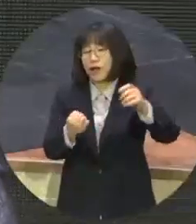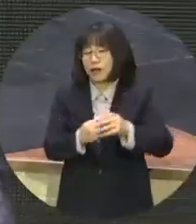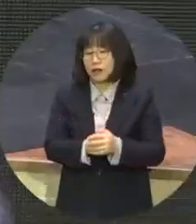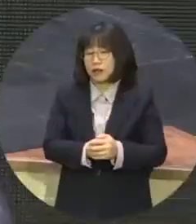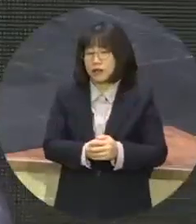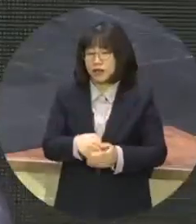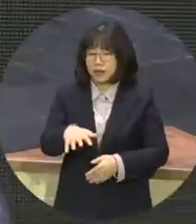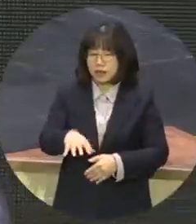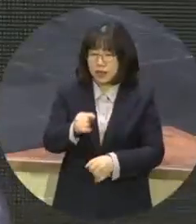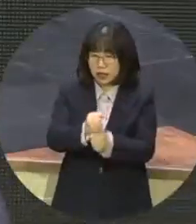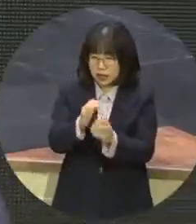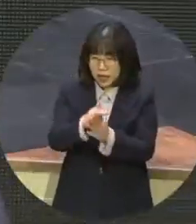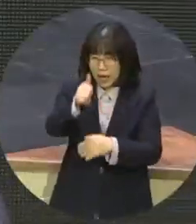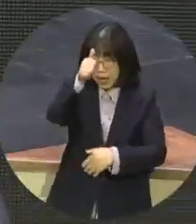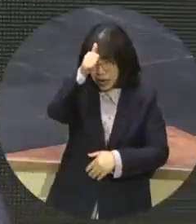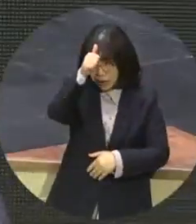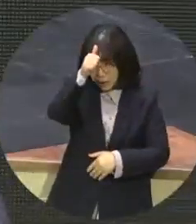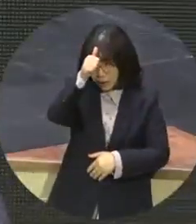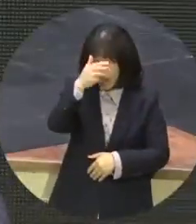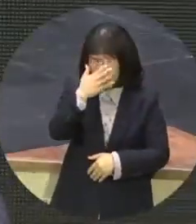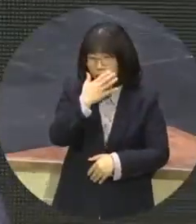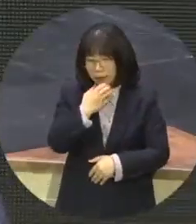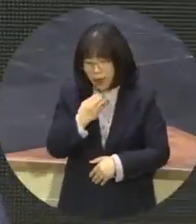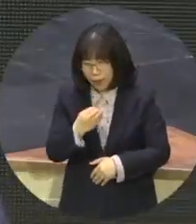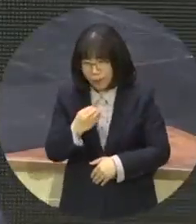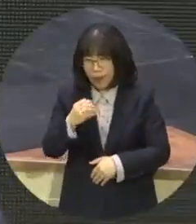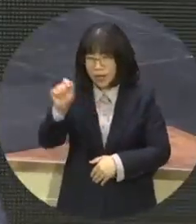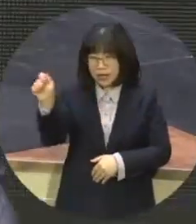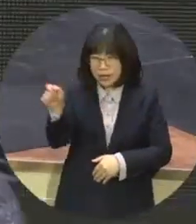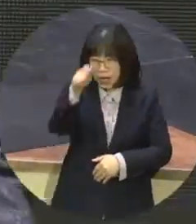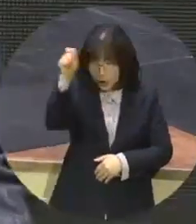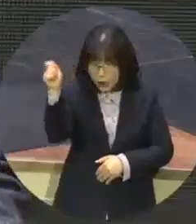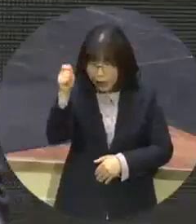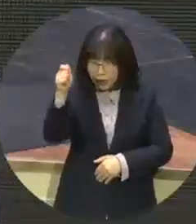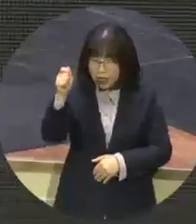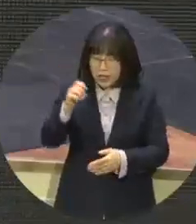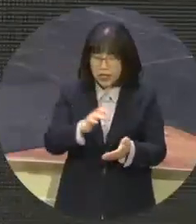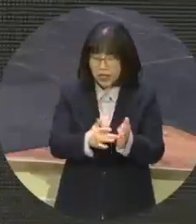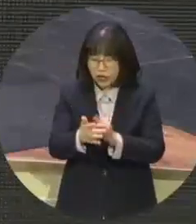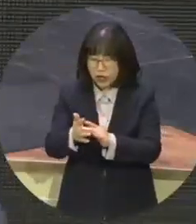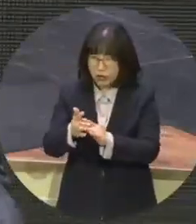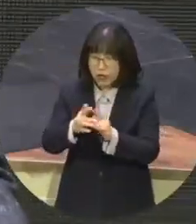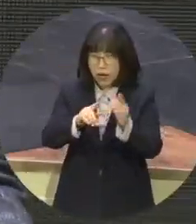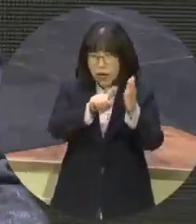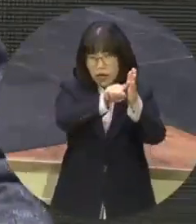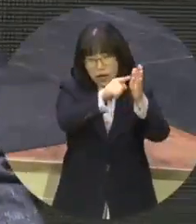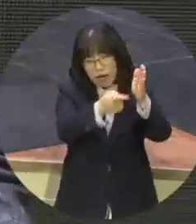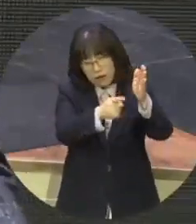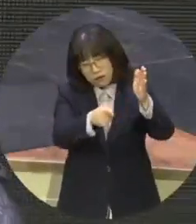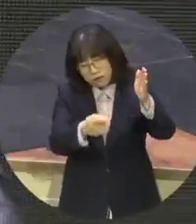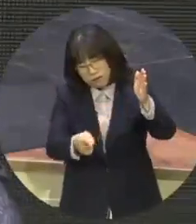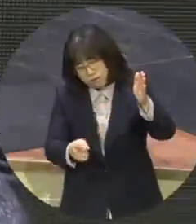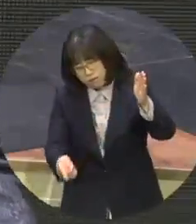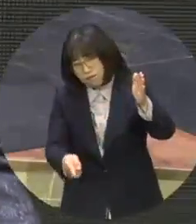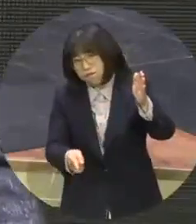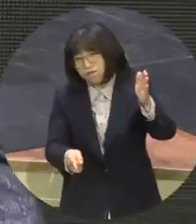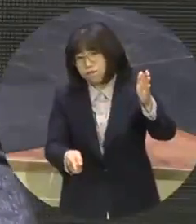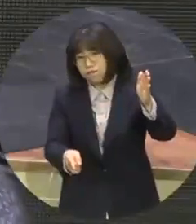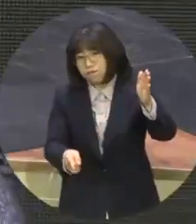창세기 아담부터 아브라함 거쳐 다윗을 거쳐 예수님까지 얼마 걸렸어요?